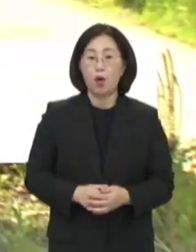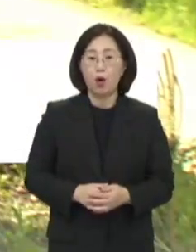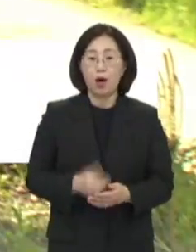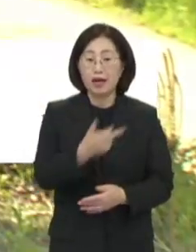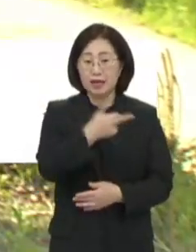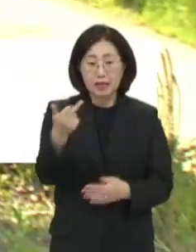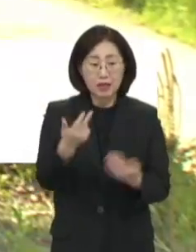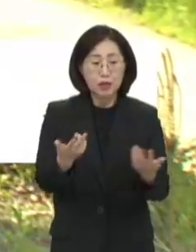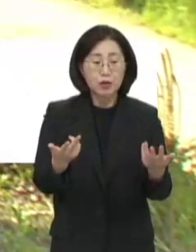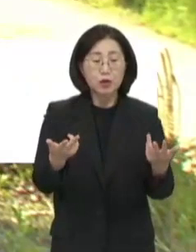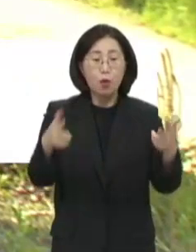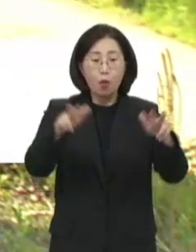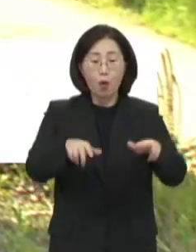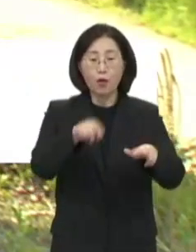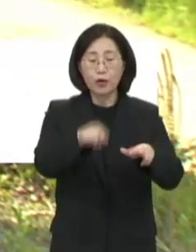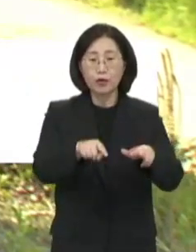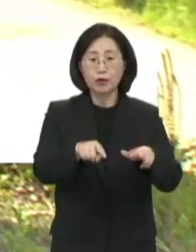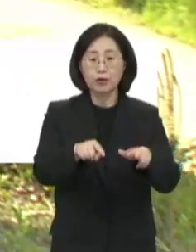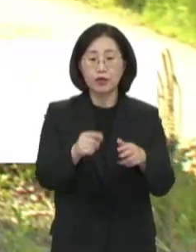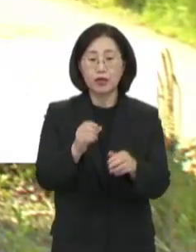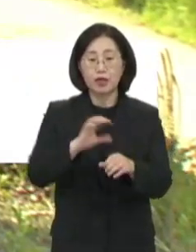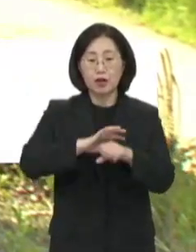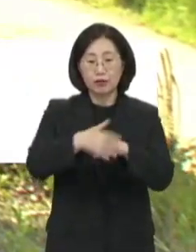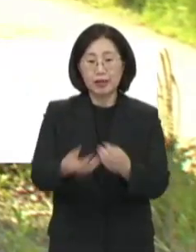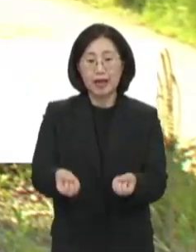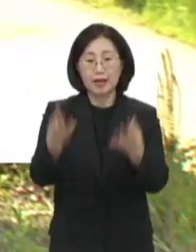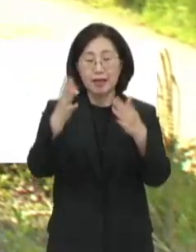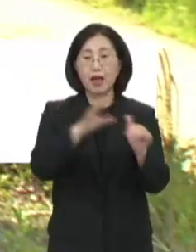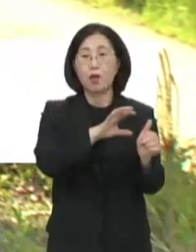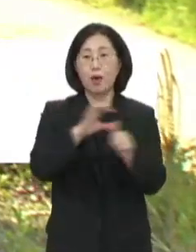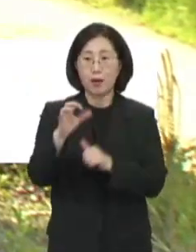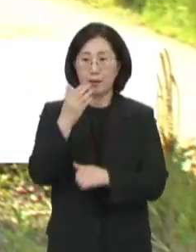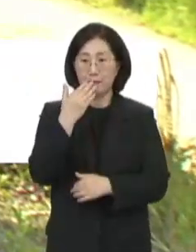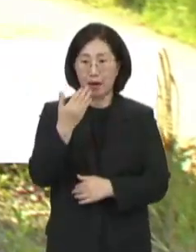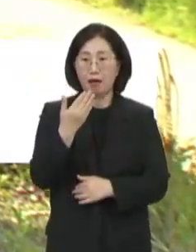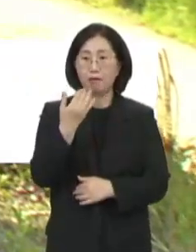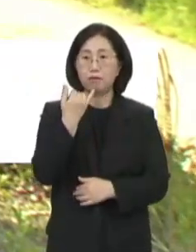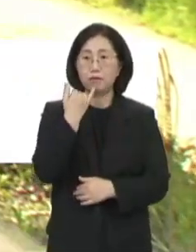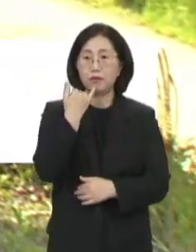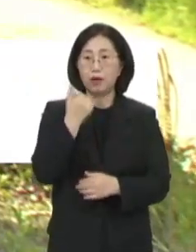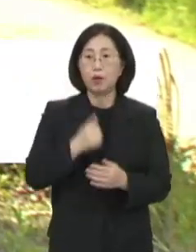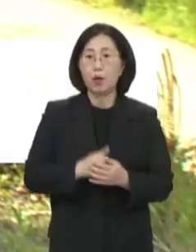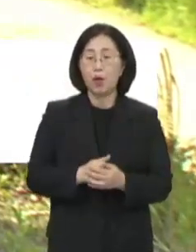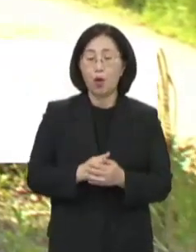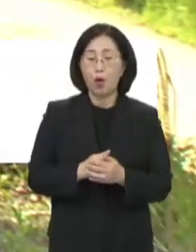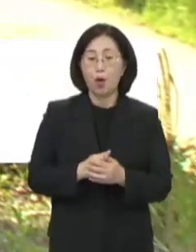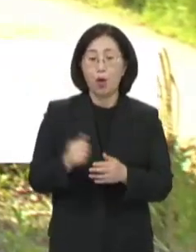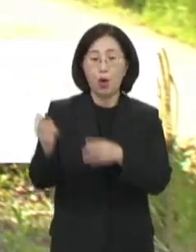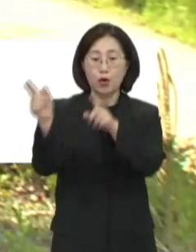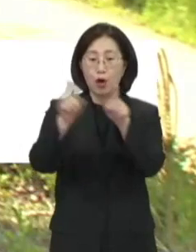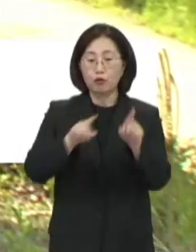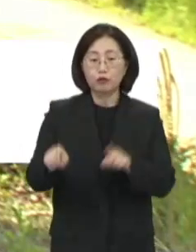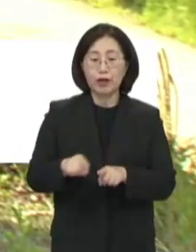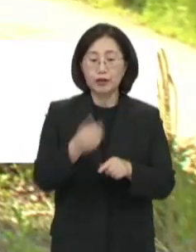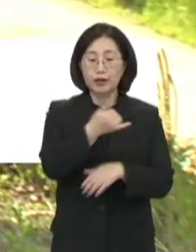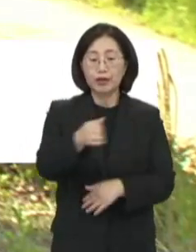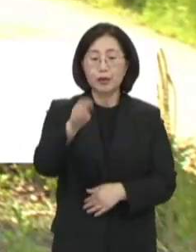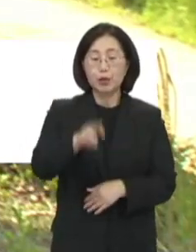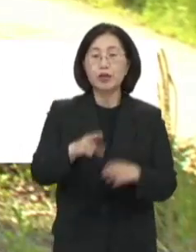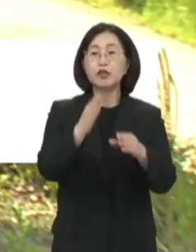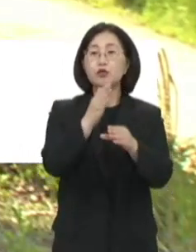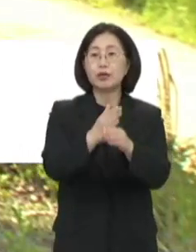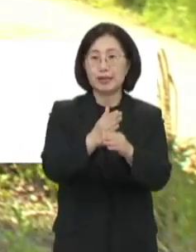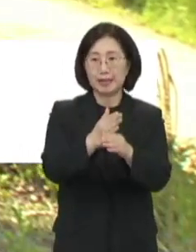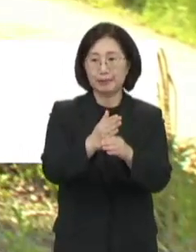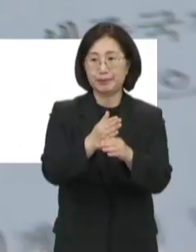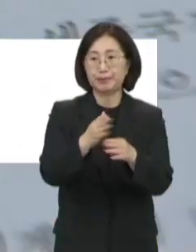있는데 또 그렇게 활용할 수 있다면 굉장히 좋겠다 생각이 들고 뭐 우리 저 국토에서도 중심 아닙니까 세종이면 그래서 좋겠다 생각이